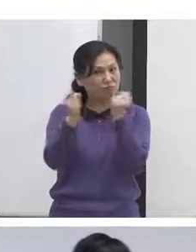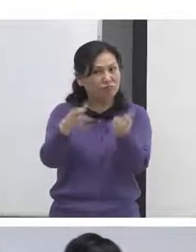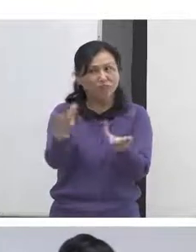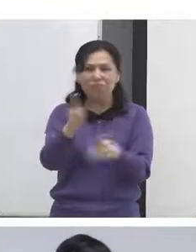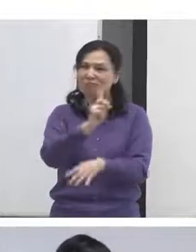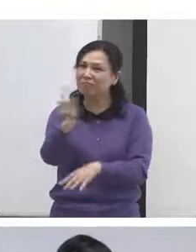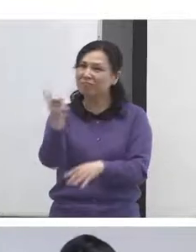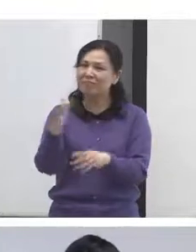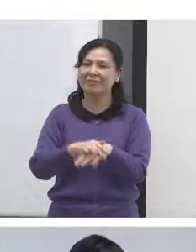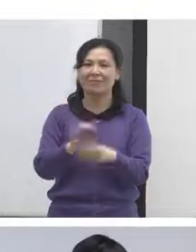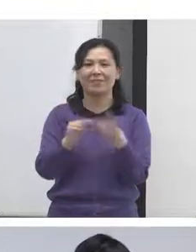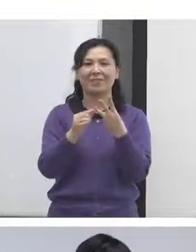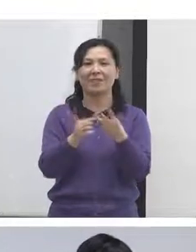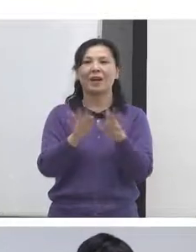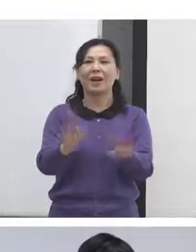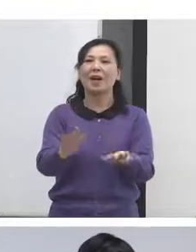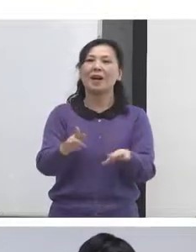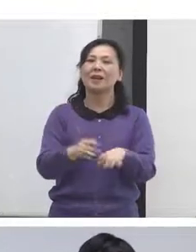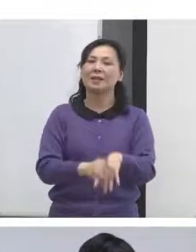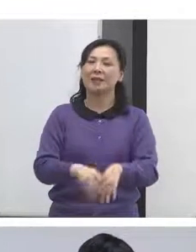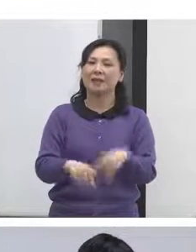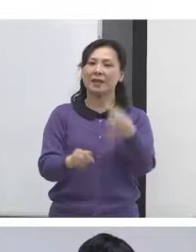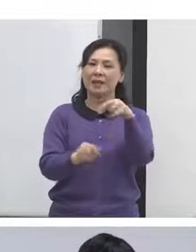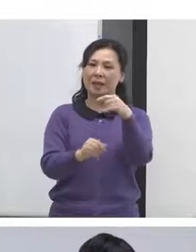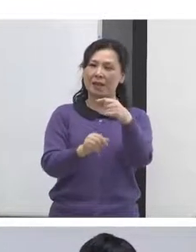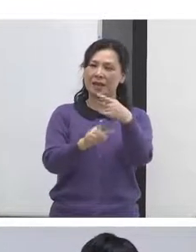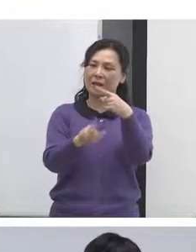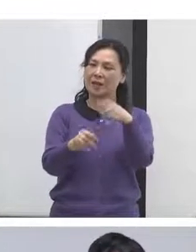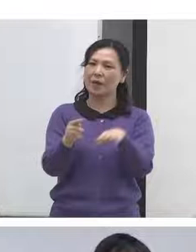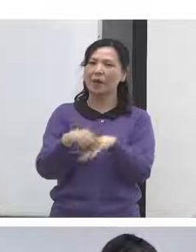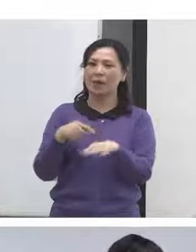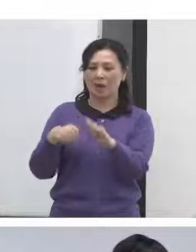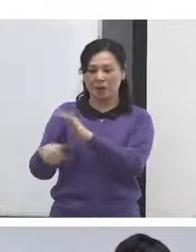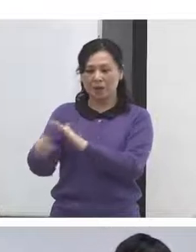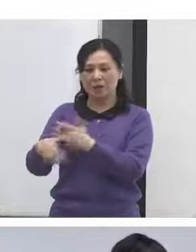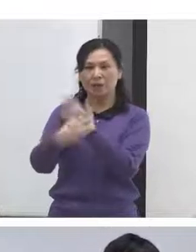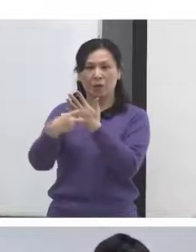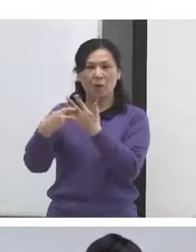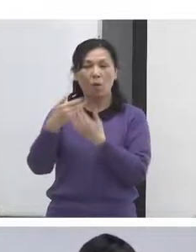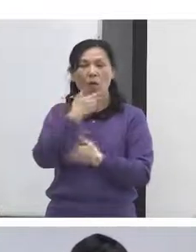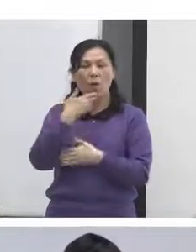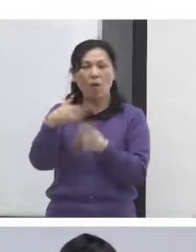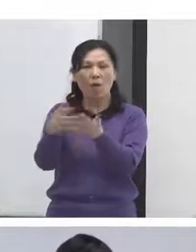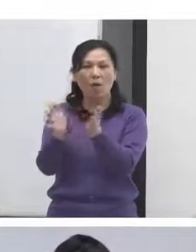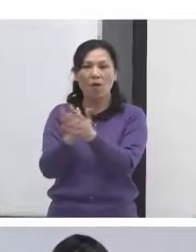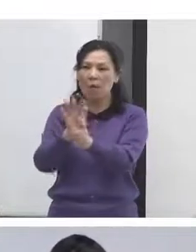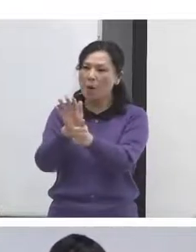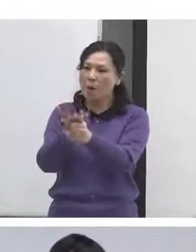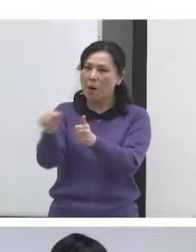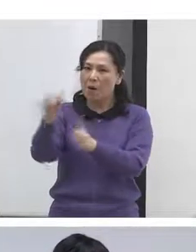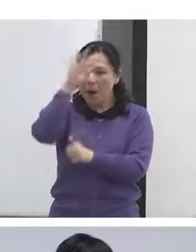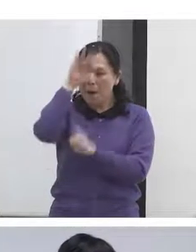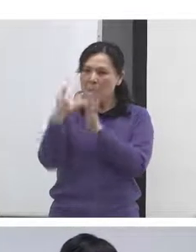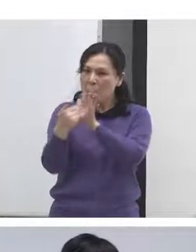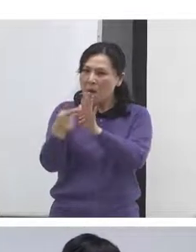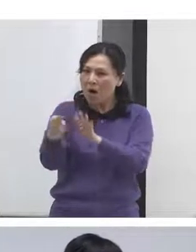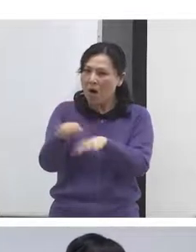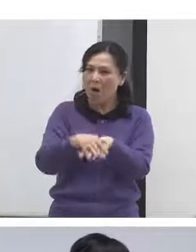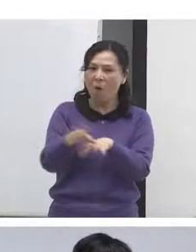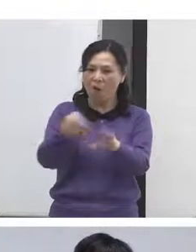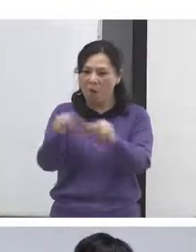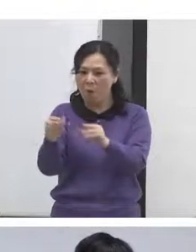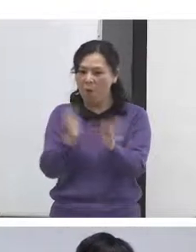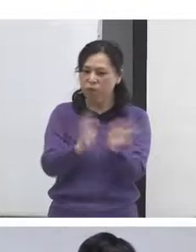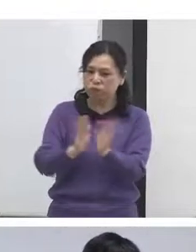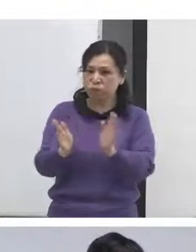西，然后以及刚好今年年初的时候，我有一次机会去卫福部去支援防疫，做一些资料清理。那我觉得那对我也有蛮大的收获，因为我更了